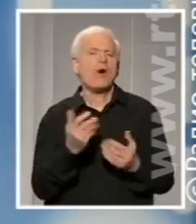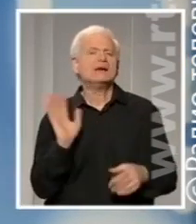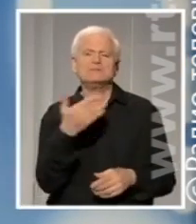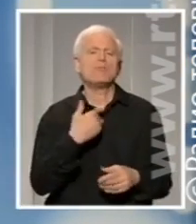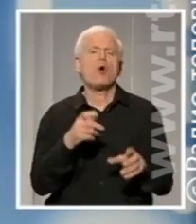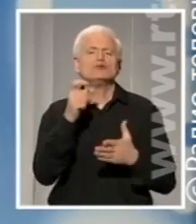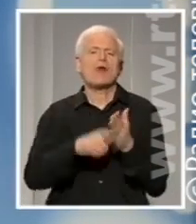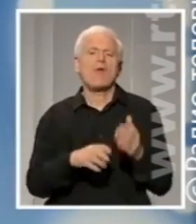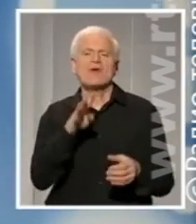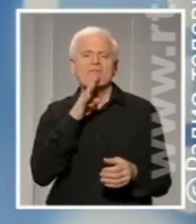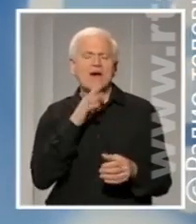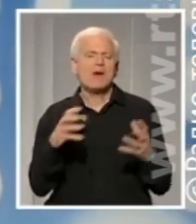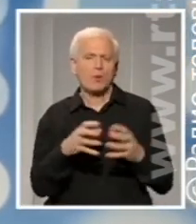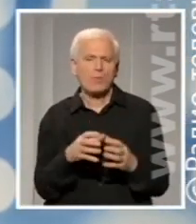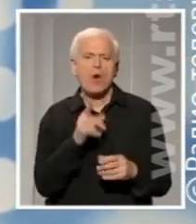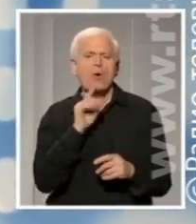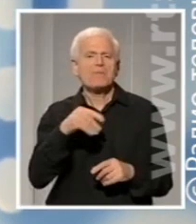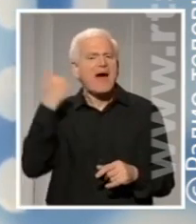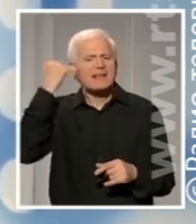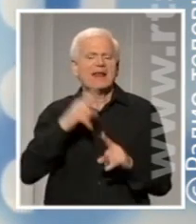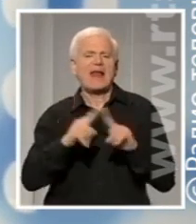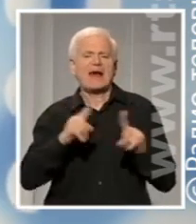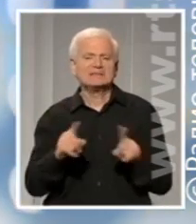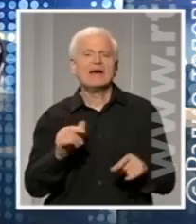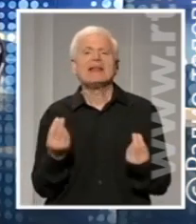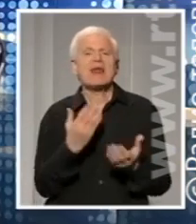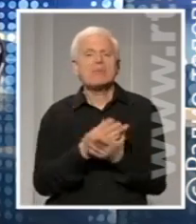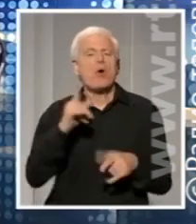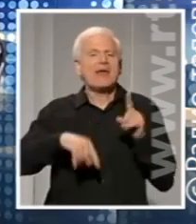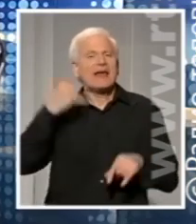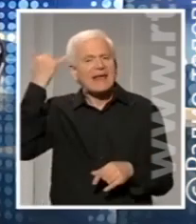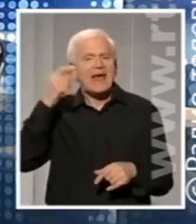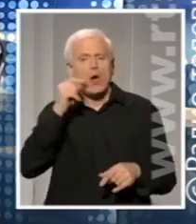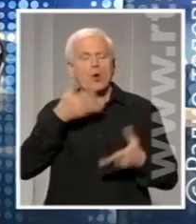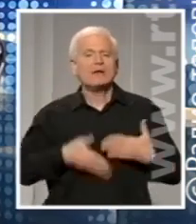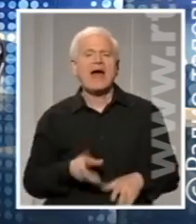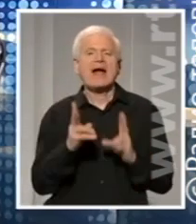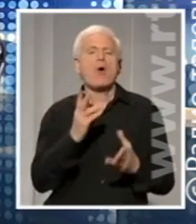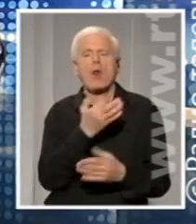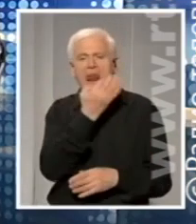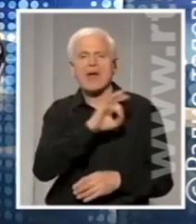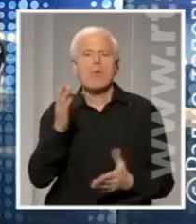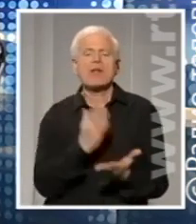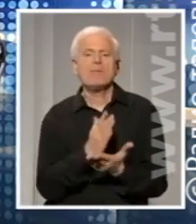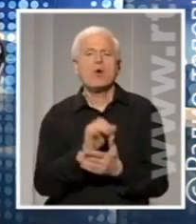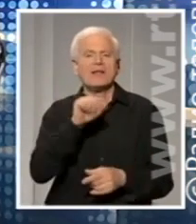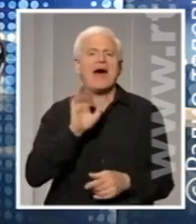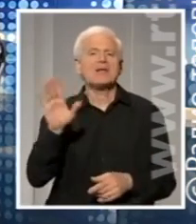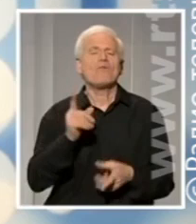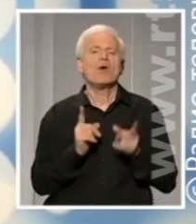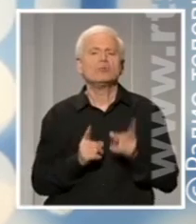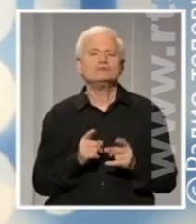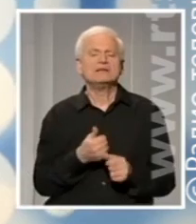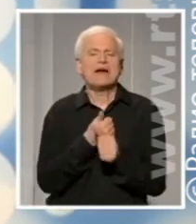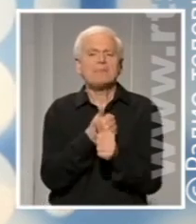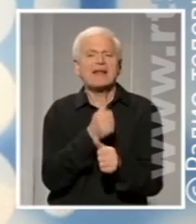kojima roditelji imaju razne ideje. Da li je bilo nekih ideja roditelja kako bi najbolje bilo da njihovi učitelji i nastavnici